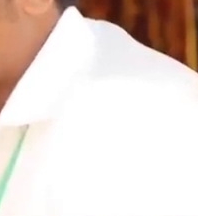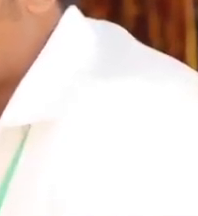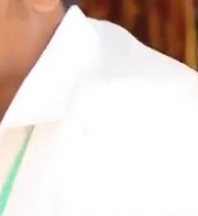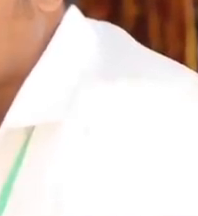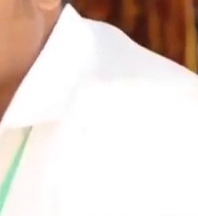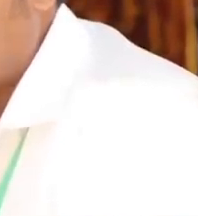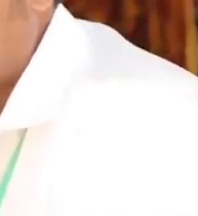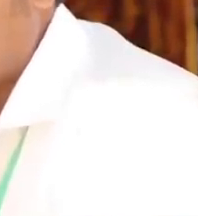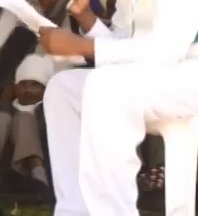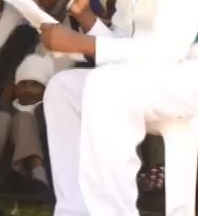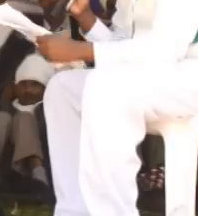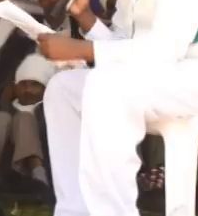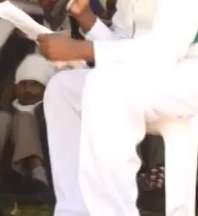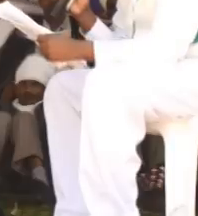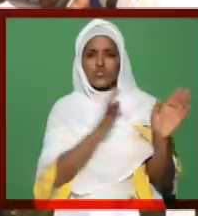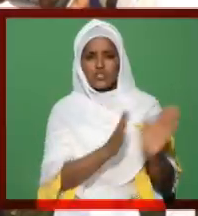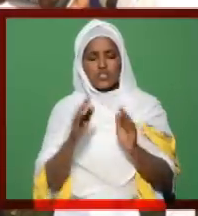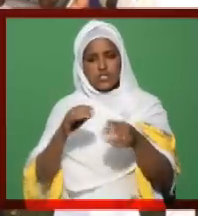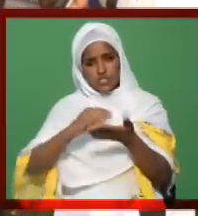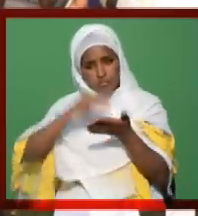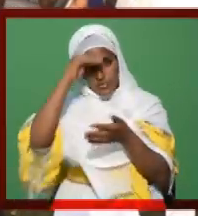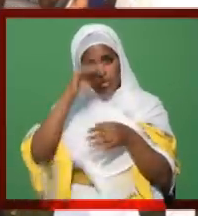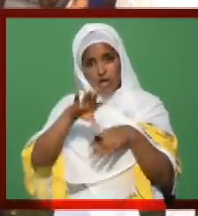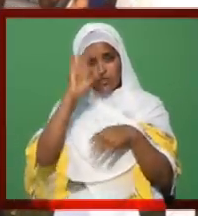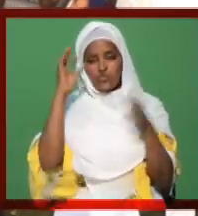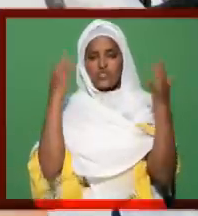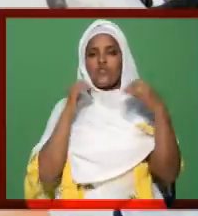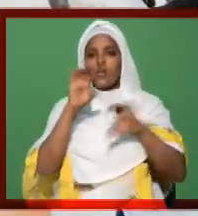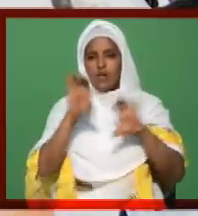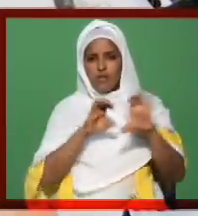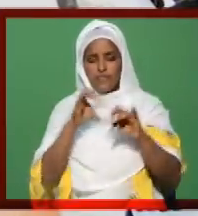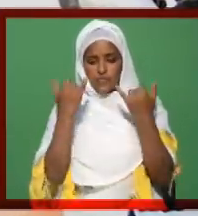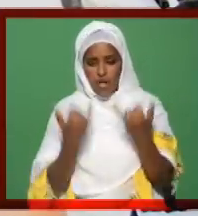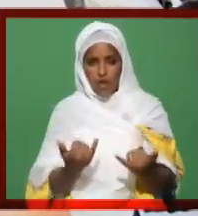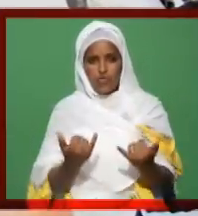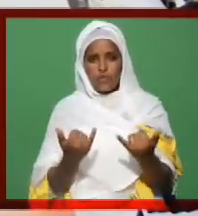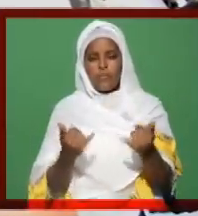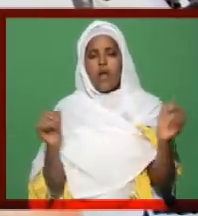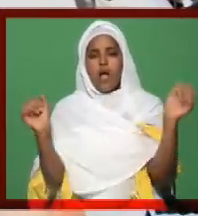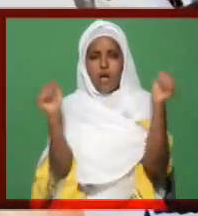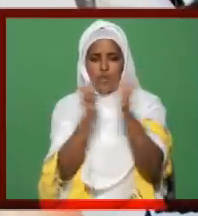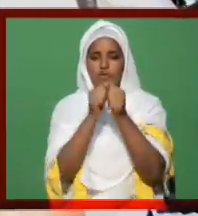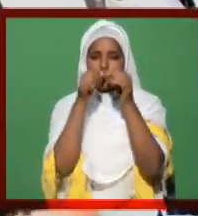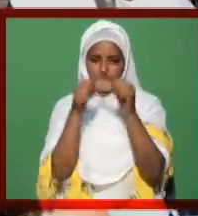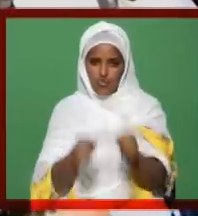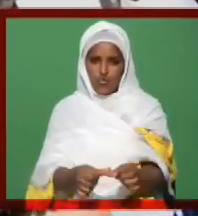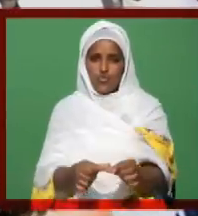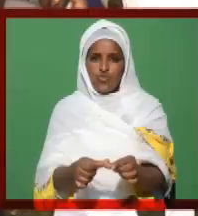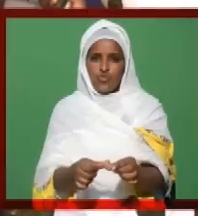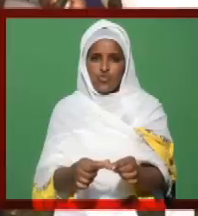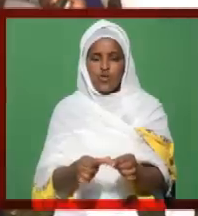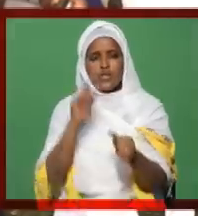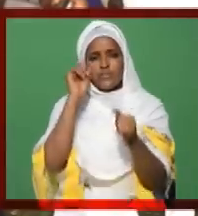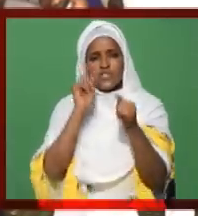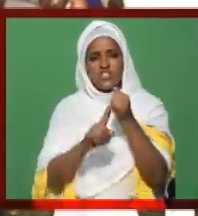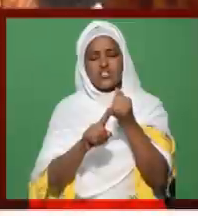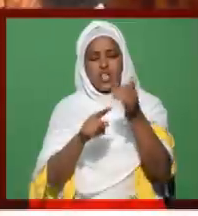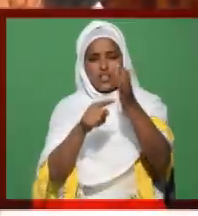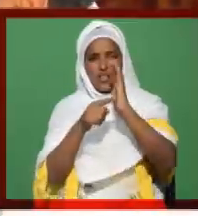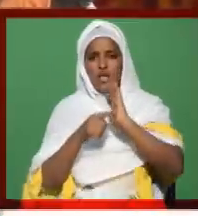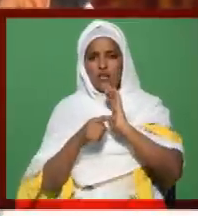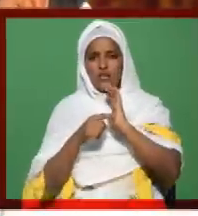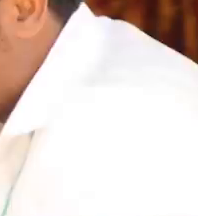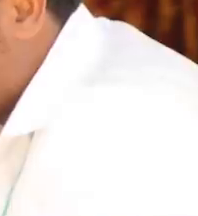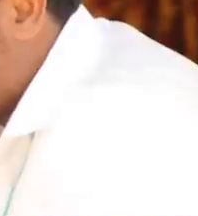ياتن سيبال يزجت ياتمارا شندا لاتو تاسفا نادر غالن اونم ابرا شن كويو يا مجرشات